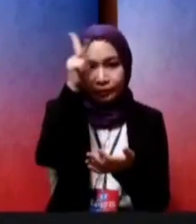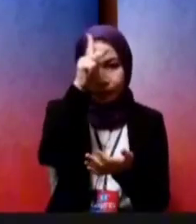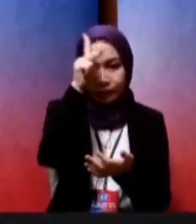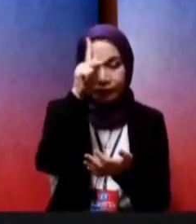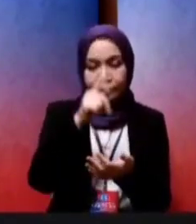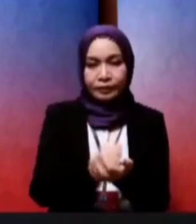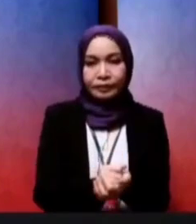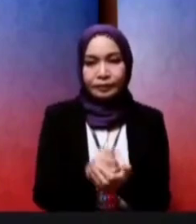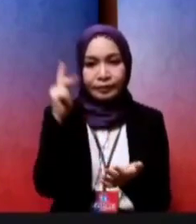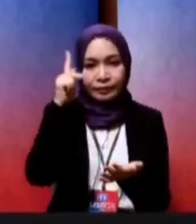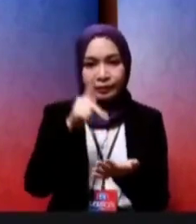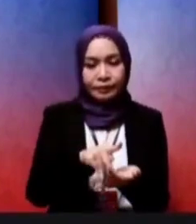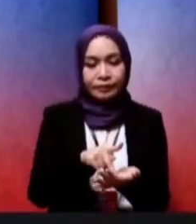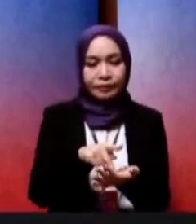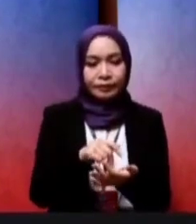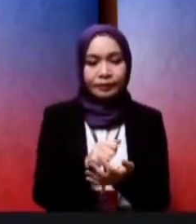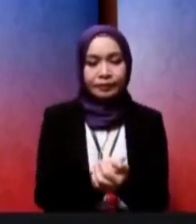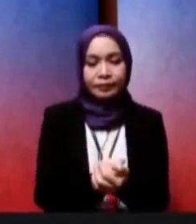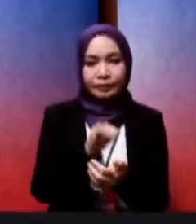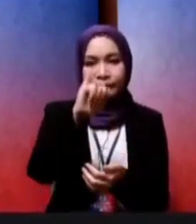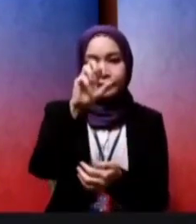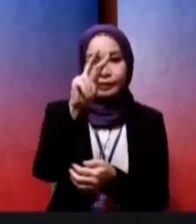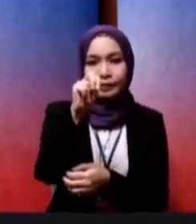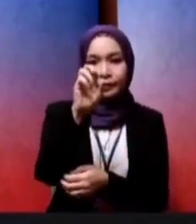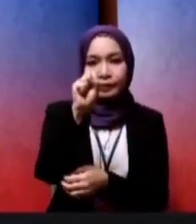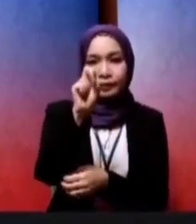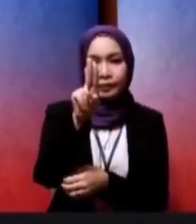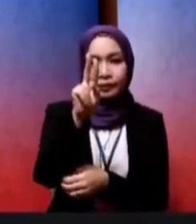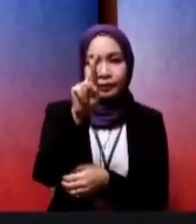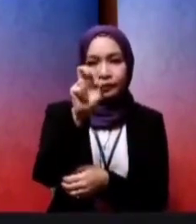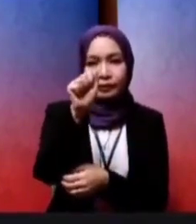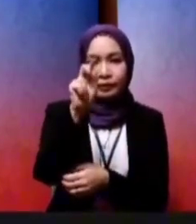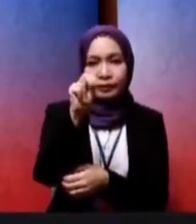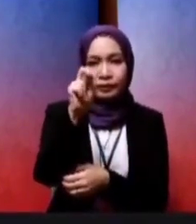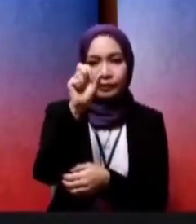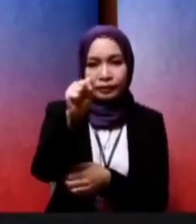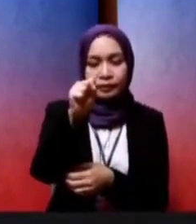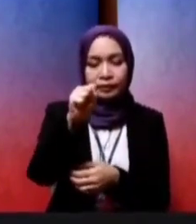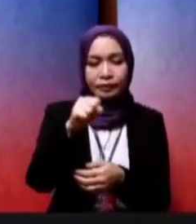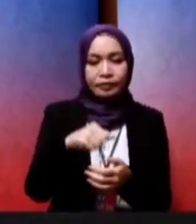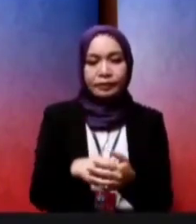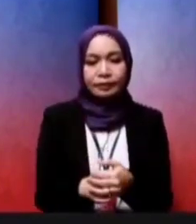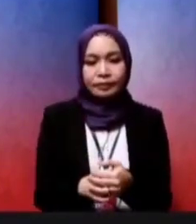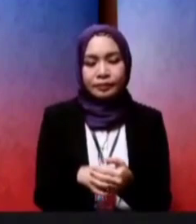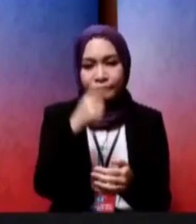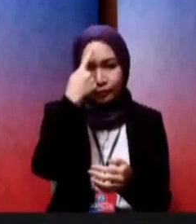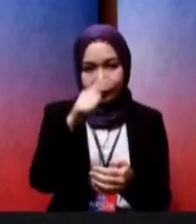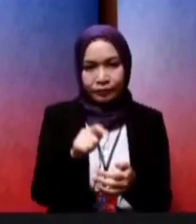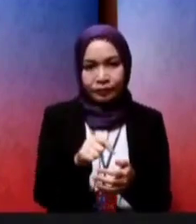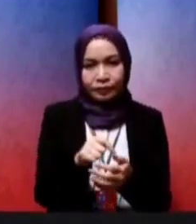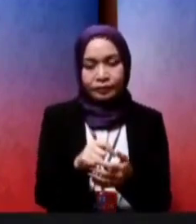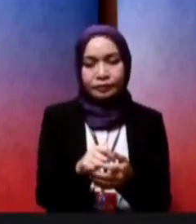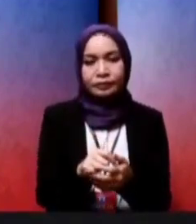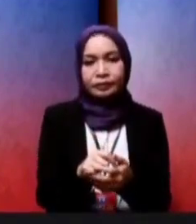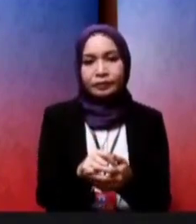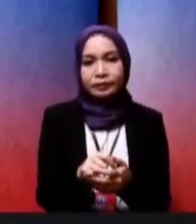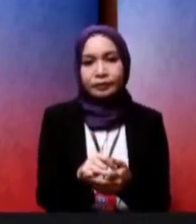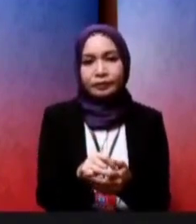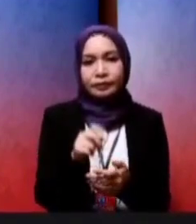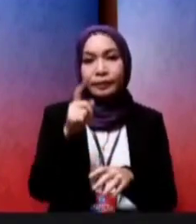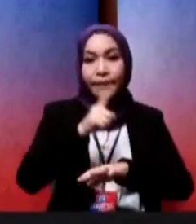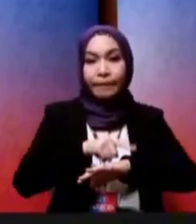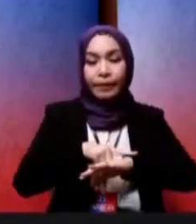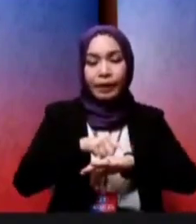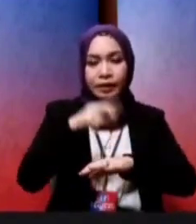kemalangan kita nak pastikan capaian supaya hampir 100% menjamin masa depan pekerja